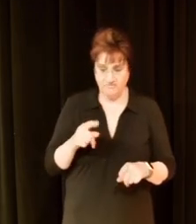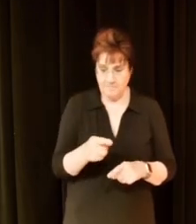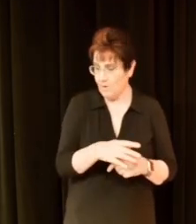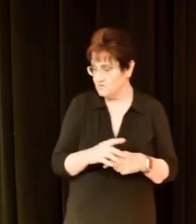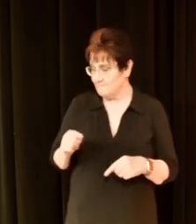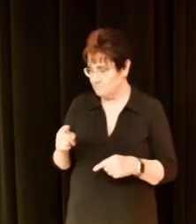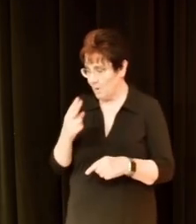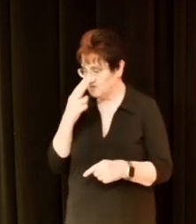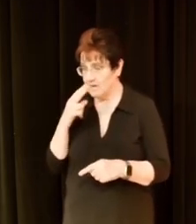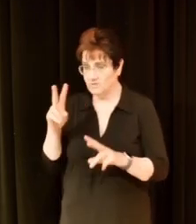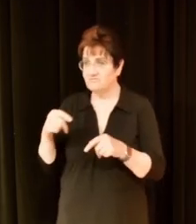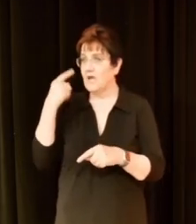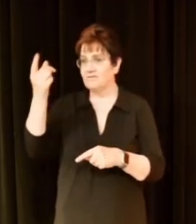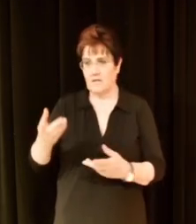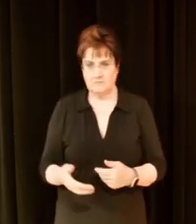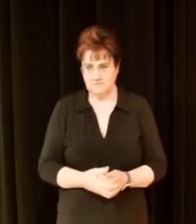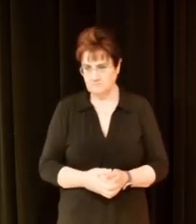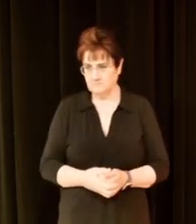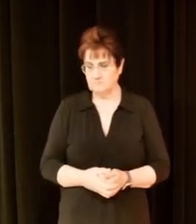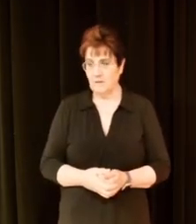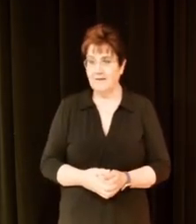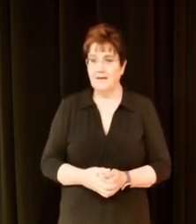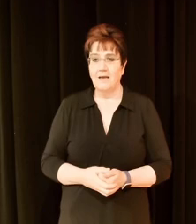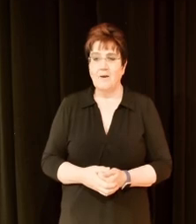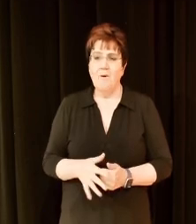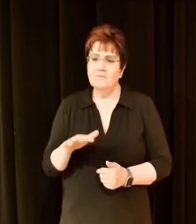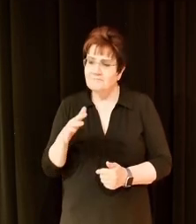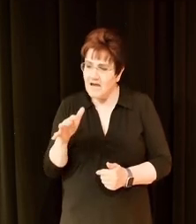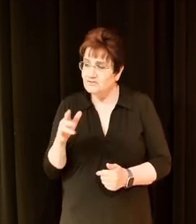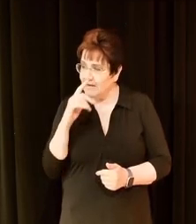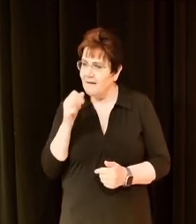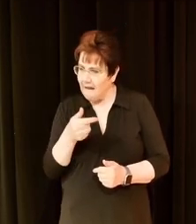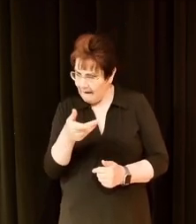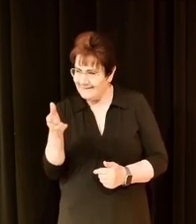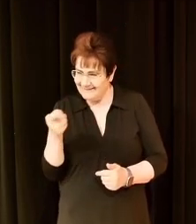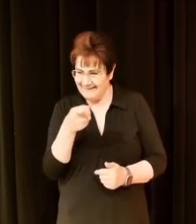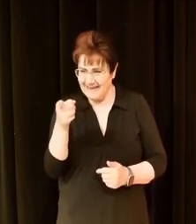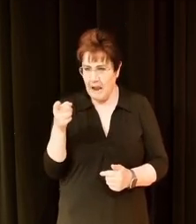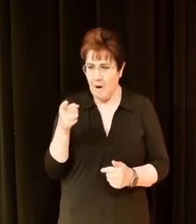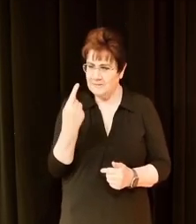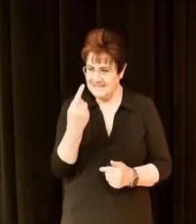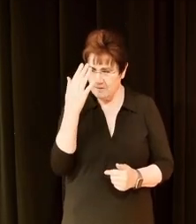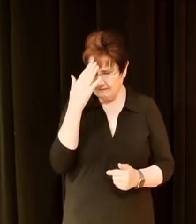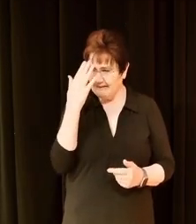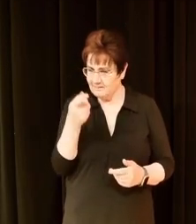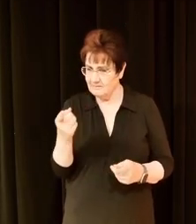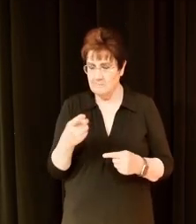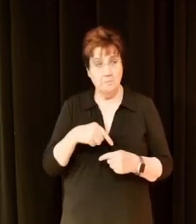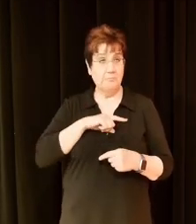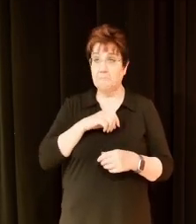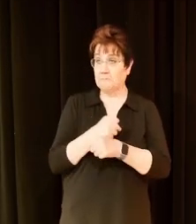sah aus wie irgendwas. Und ich nehme an, dass der ein oder andere hier sitzt, der das kennt, auch von sich selber. Ich kann das